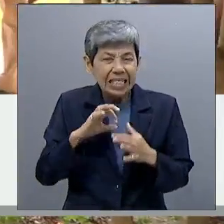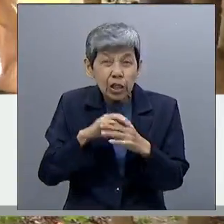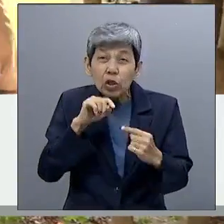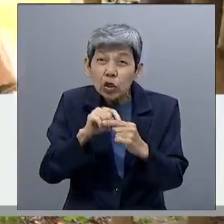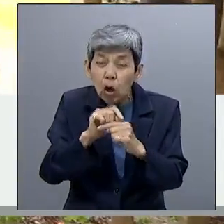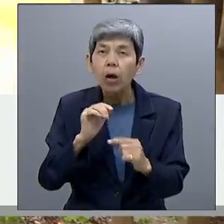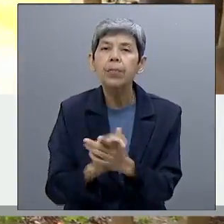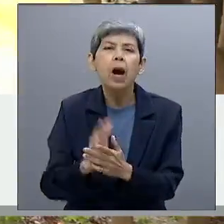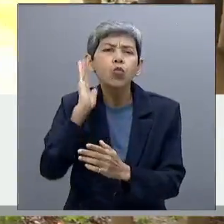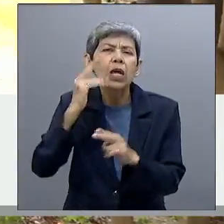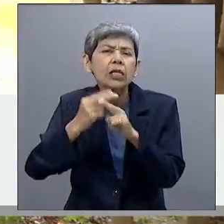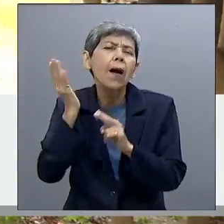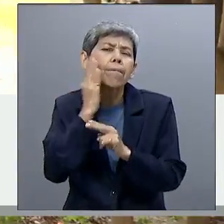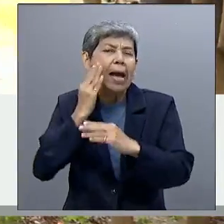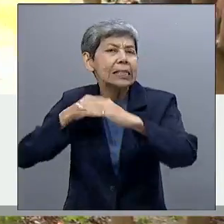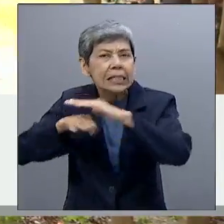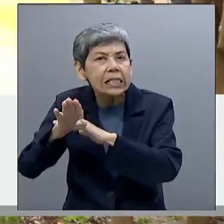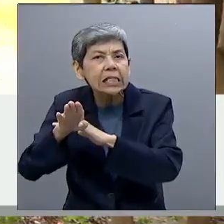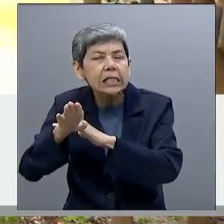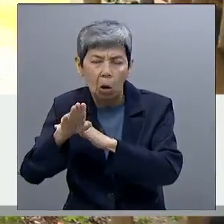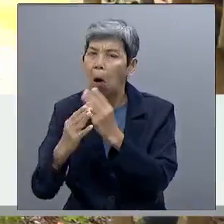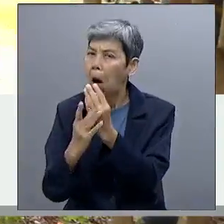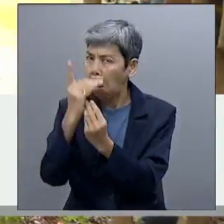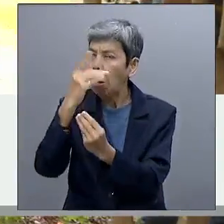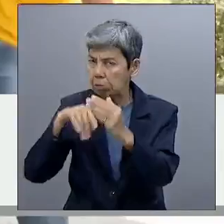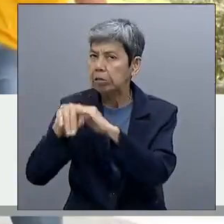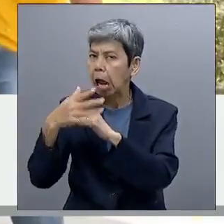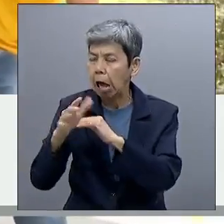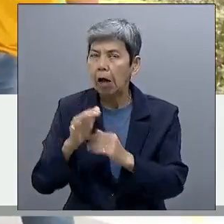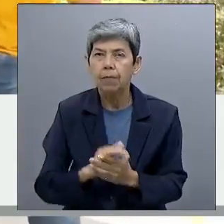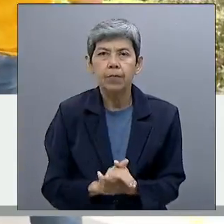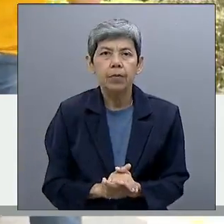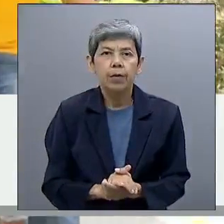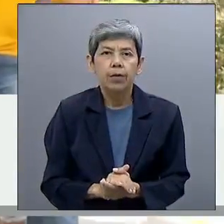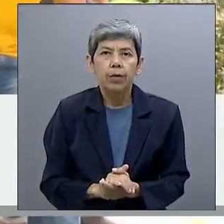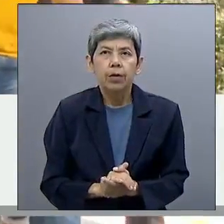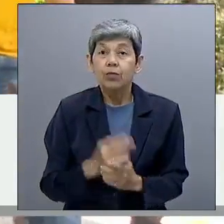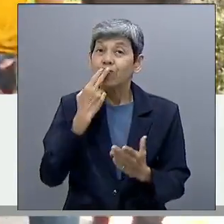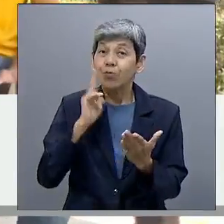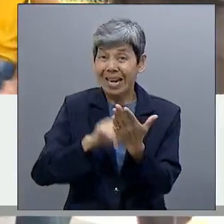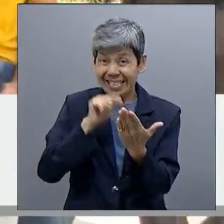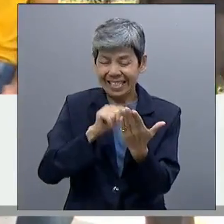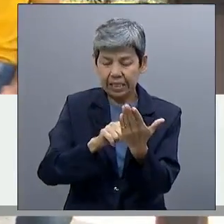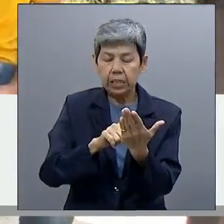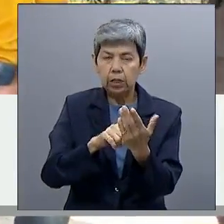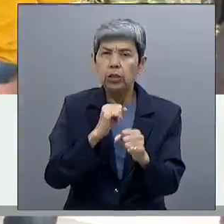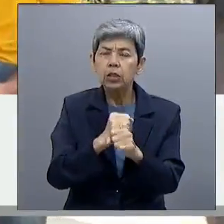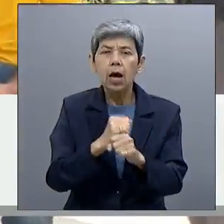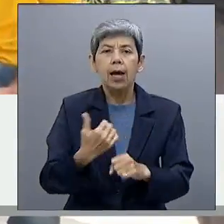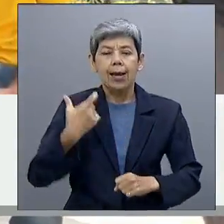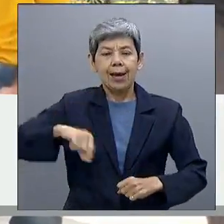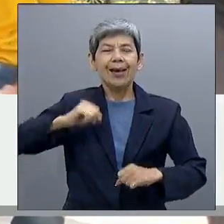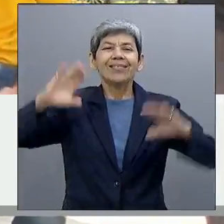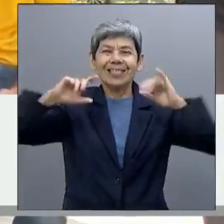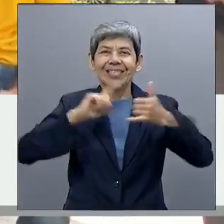ที่นายแป้งเนี่ยหลบหนีออกมานานนับสัปดาห์แล้วนะคะซึ่งจดหมายเนี่ยถูกส่งมาในขณะที่อัยการ